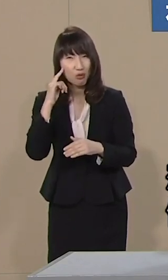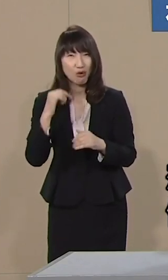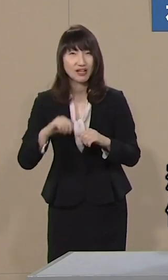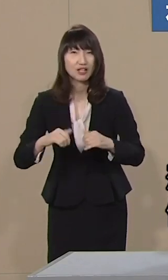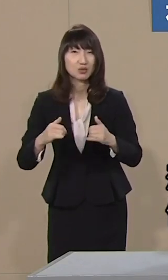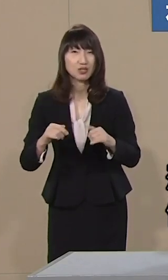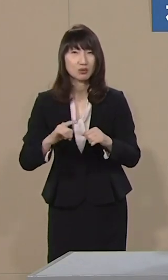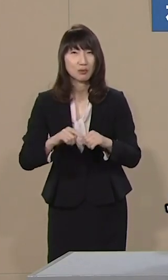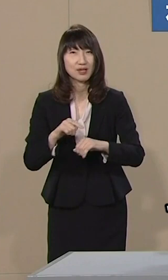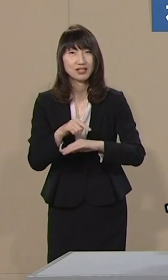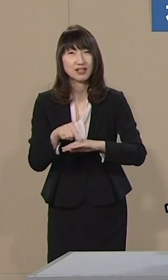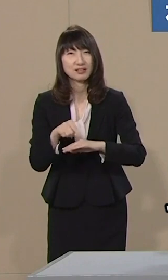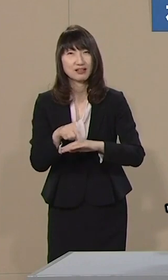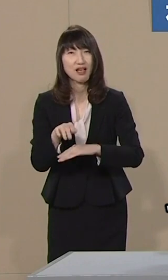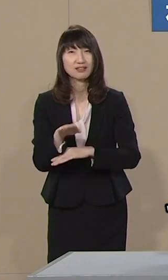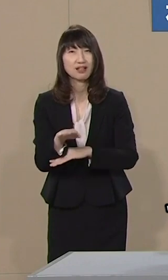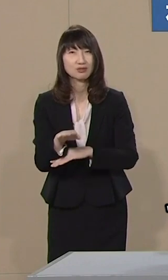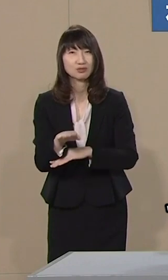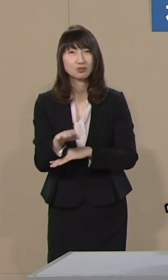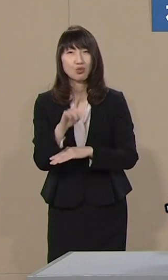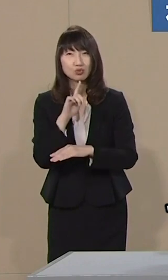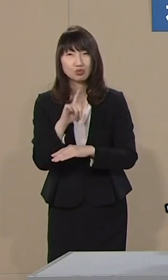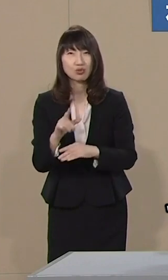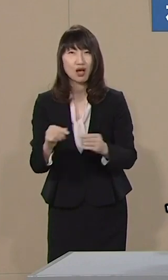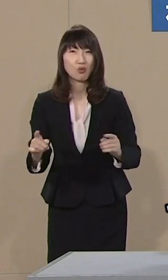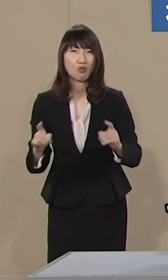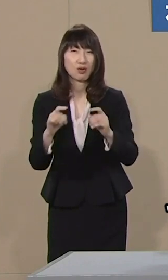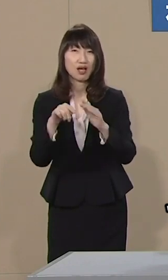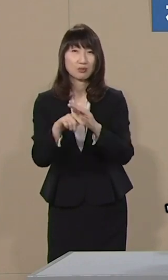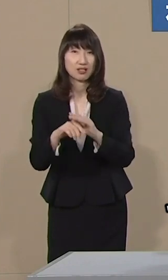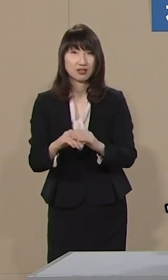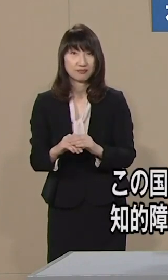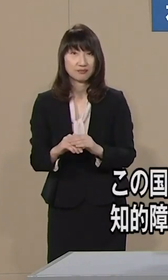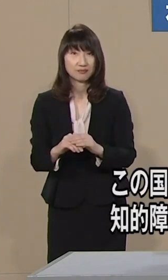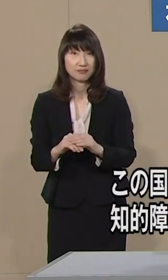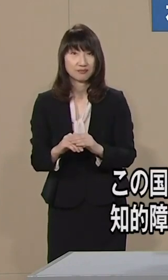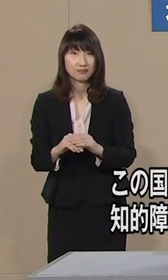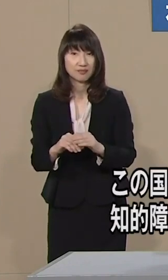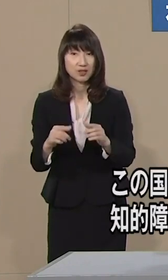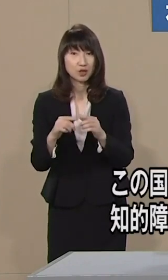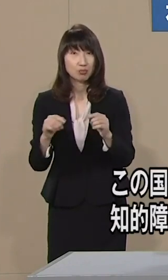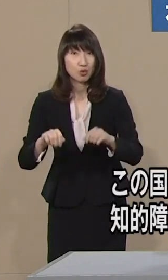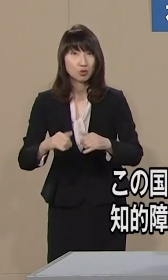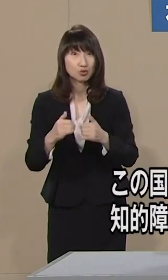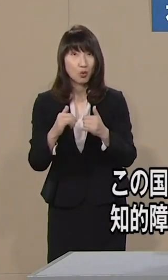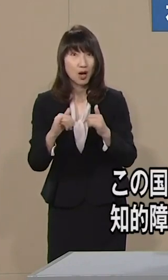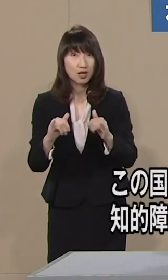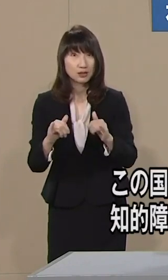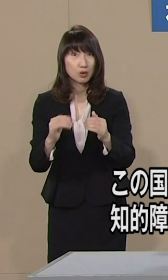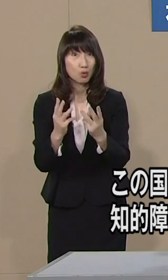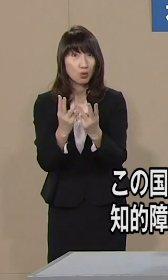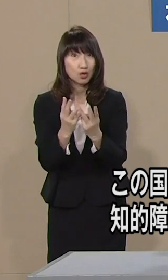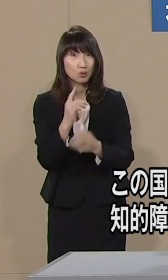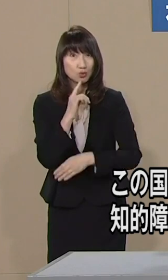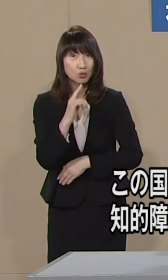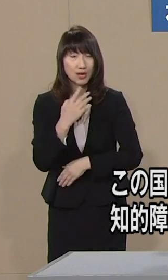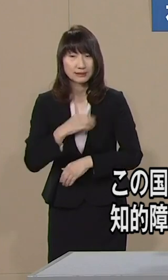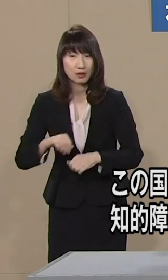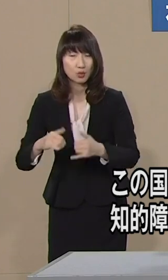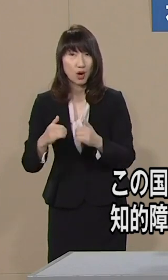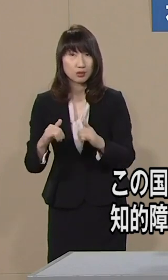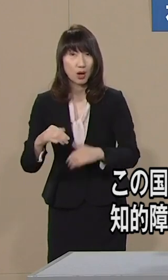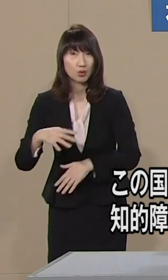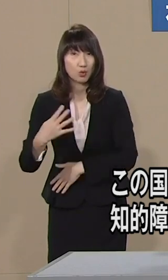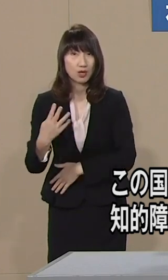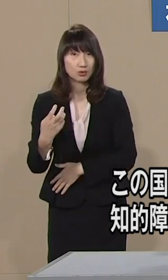にしか設計されていないそれが国権の最高機関ですこの国の障害者の人数寝台障害